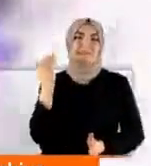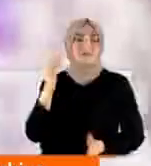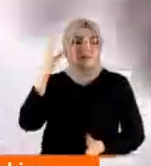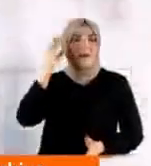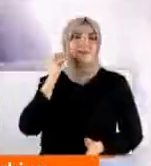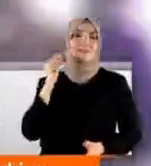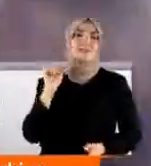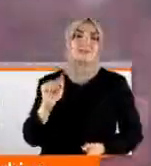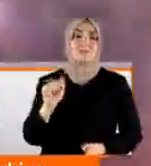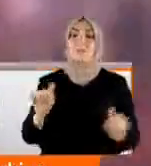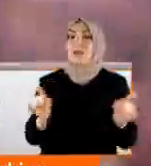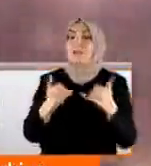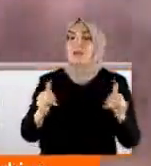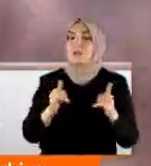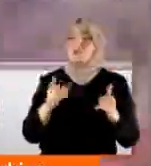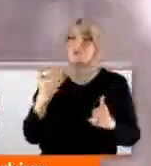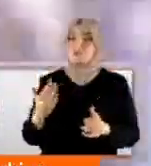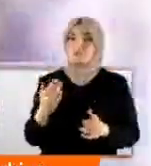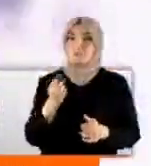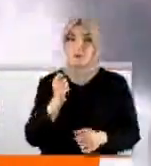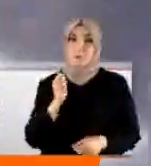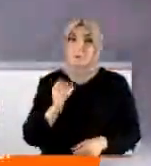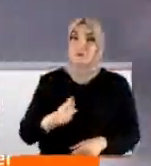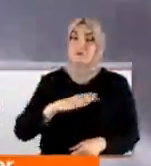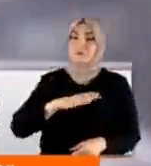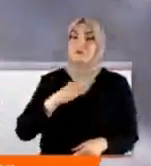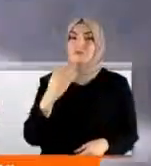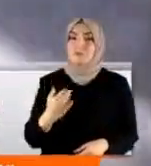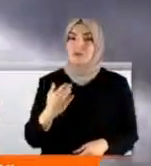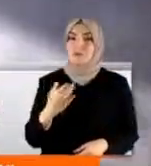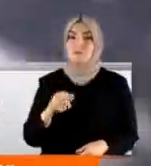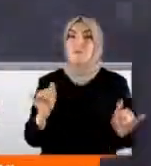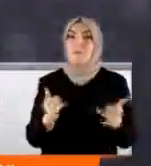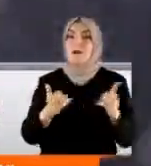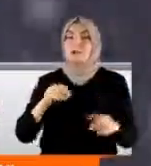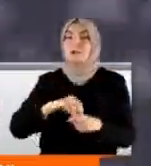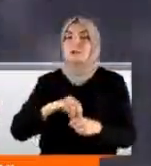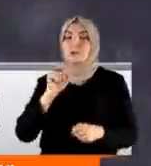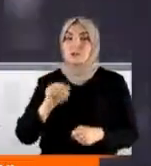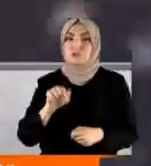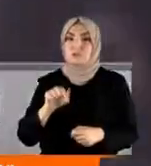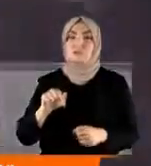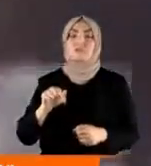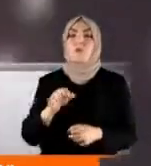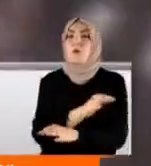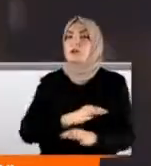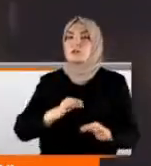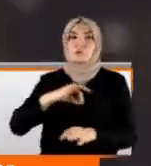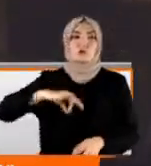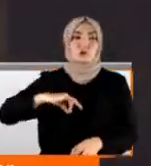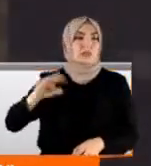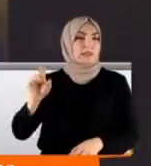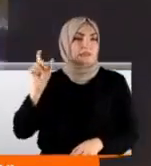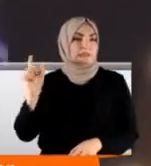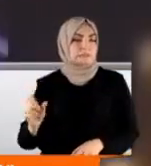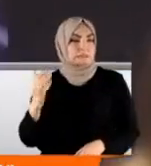Bu parti çifte pahalıya mal oldu. Cinsiyet belirleme partisi için organizasyon şirketine tam $20,000